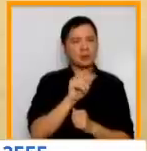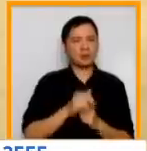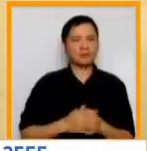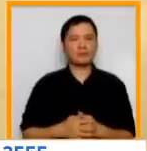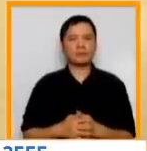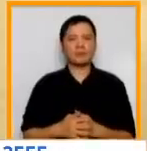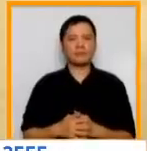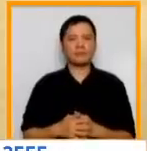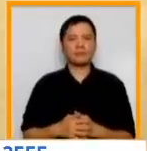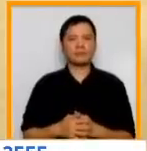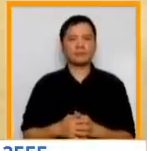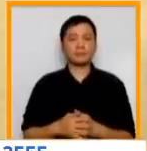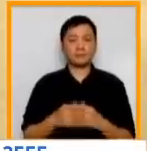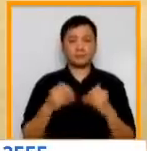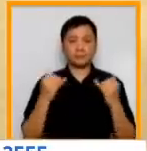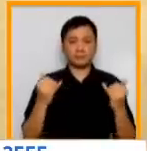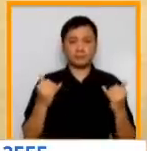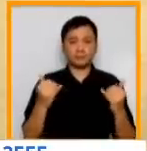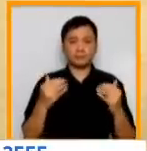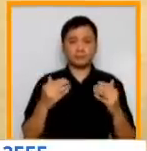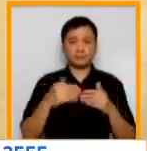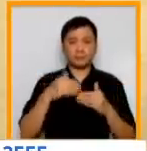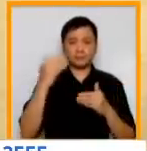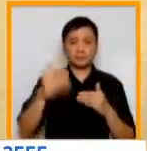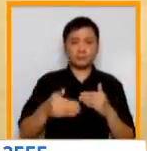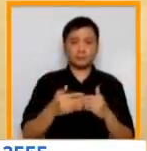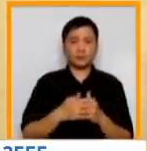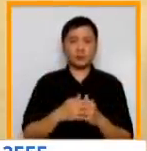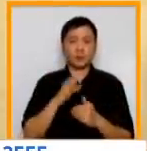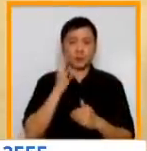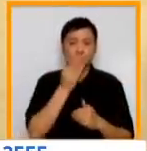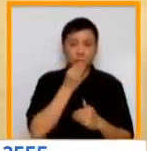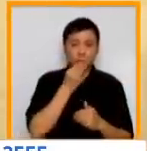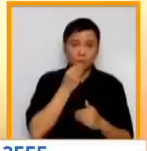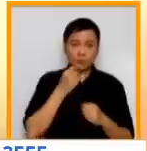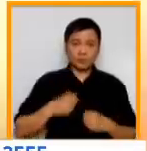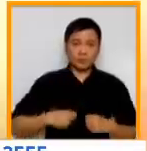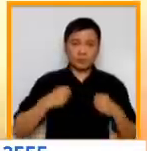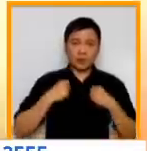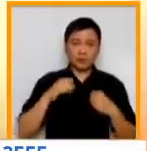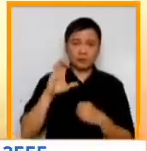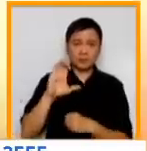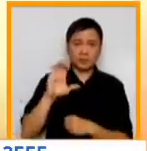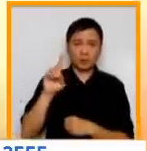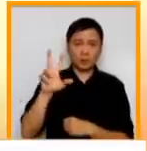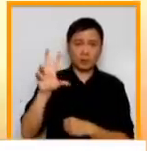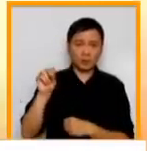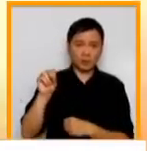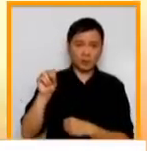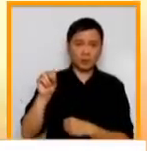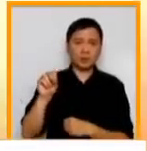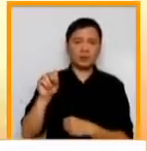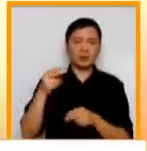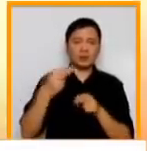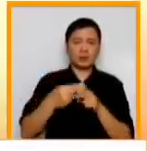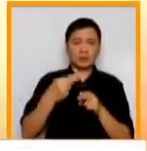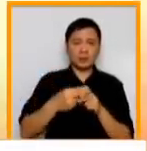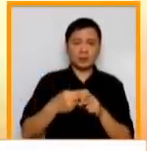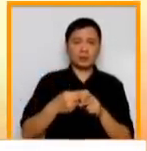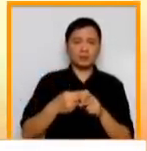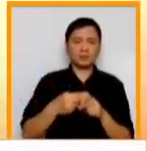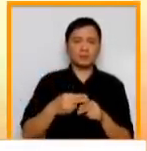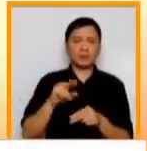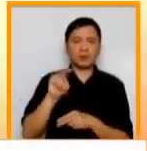Balikan po natin ang isa po rin po sa mga nakaligtas sa naturang C-130 plane crash. Yan po ay si Private First Class